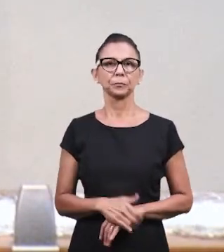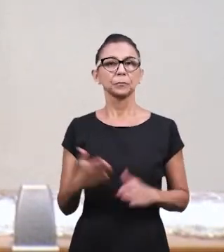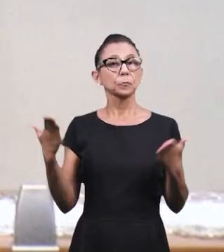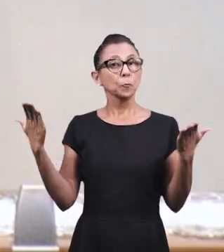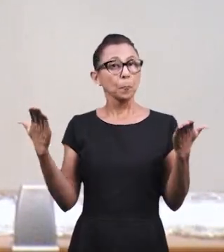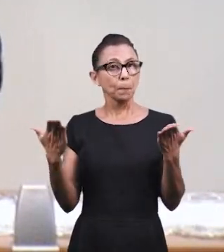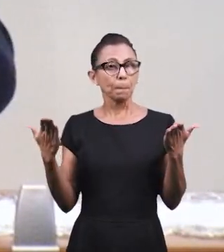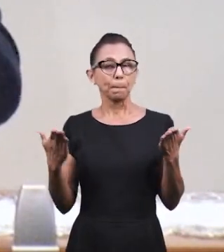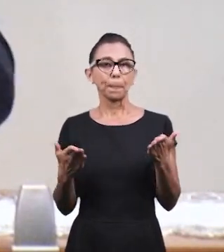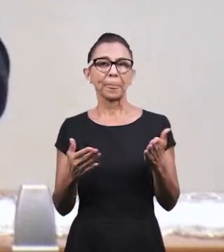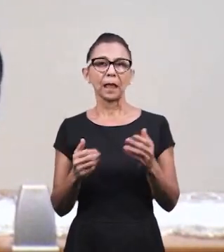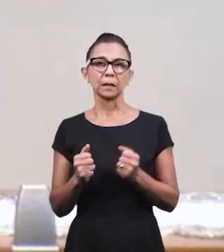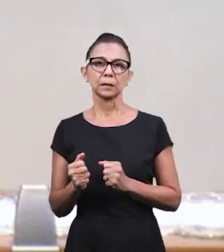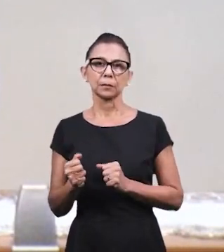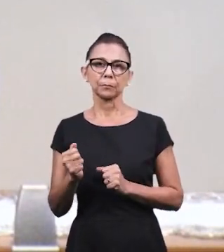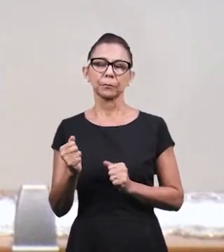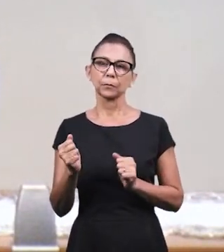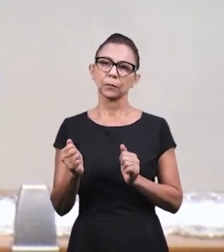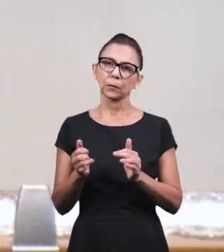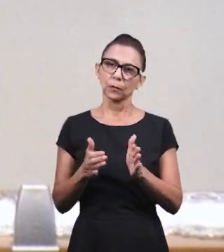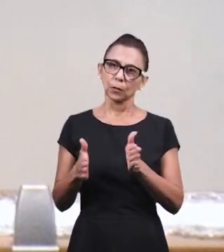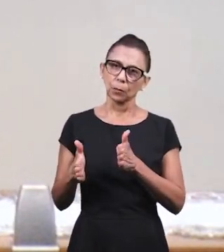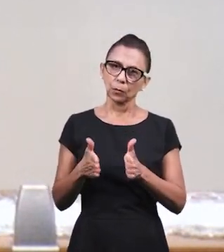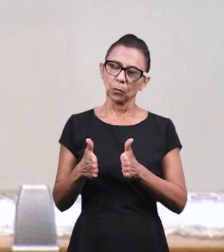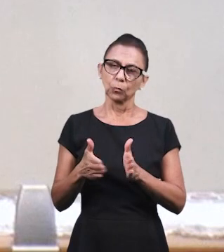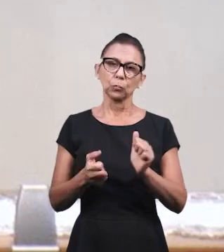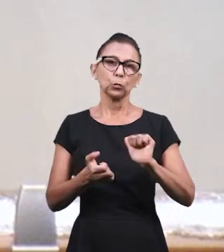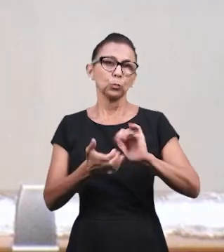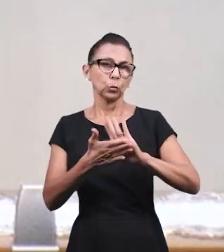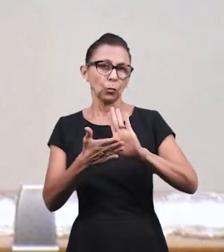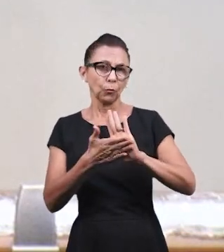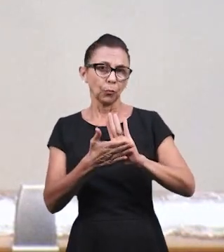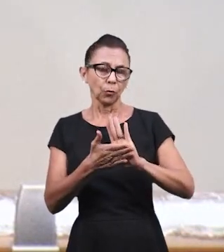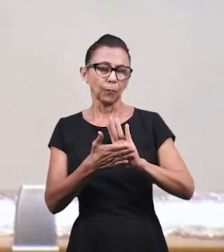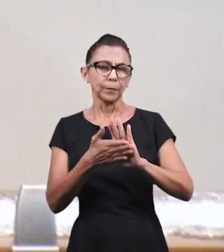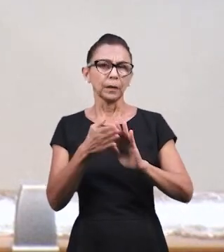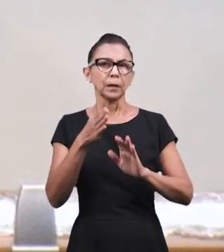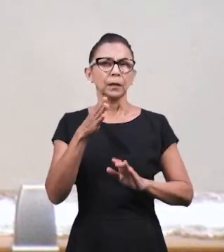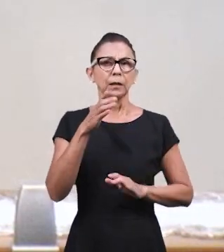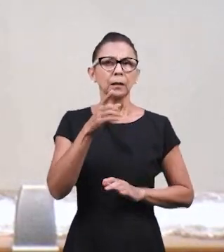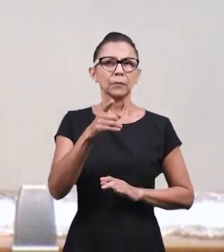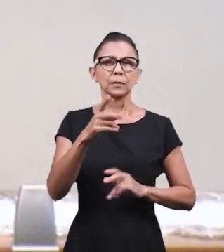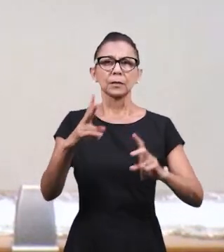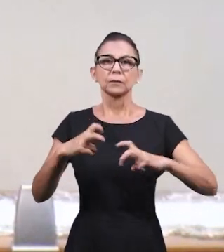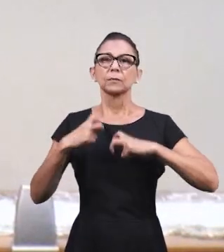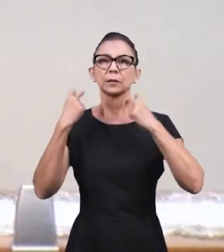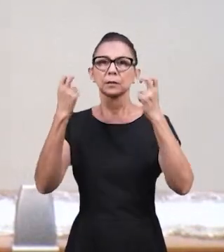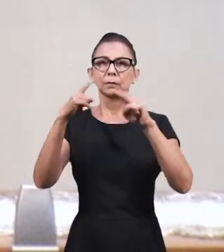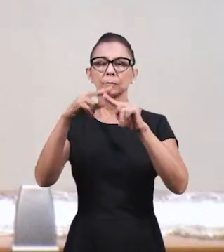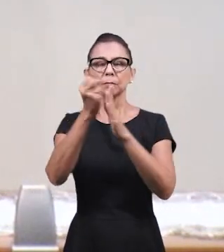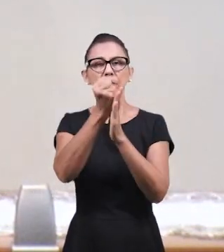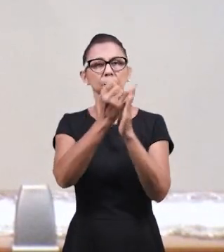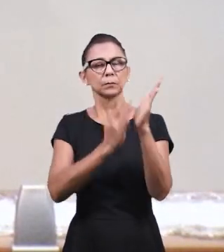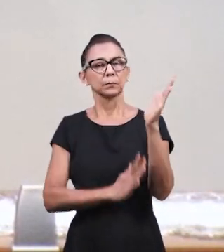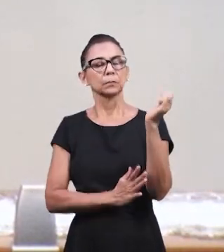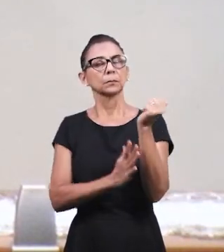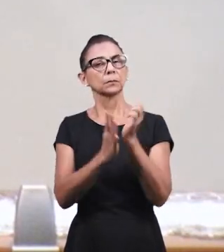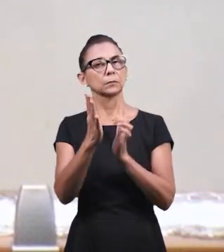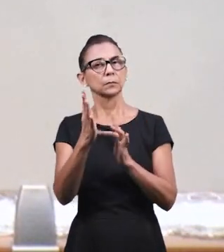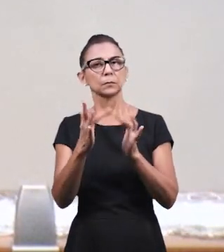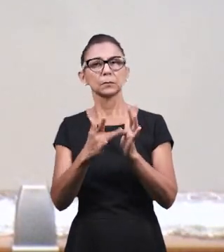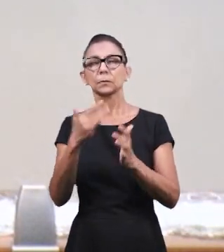говорят нам через слово и в этот момент будет пиццы псалом позовите крови и господа иисуса